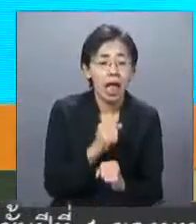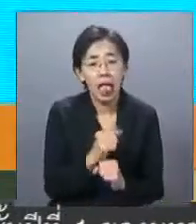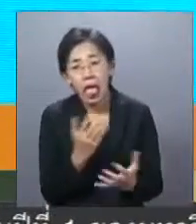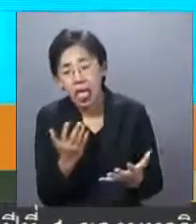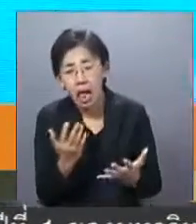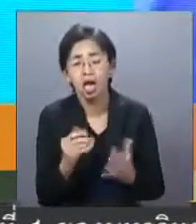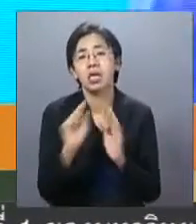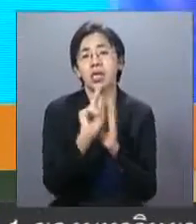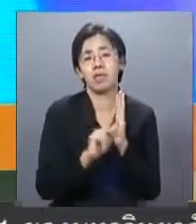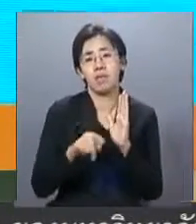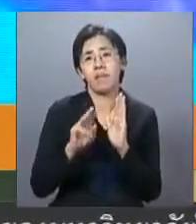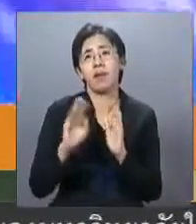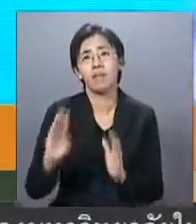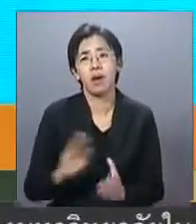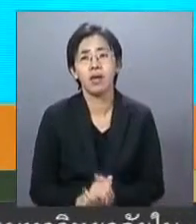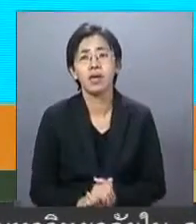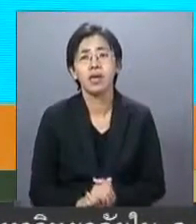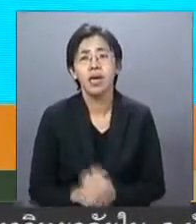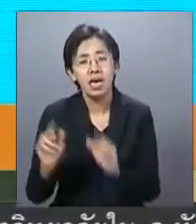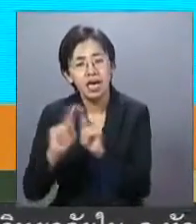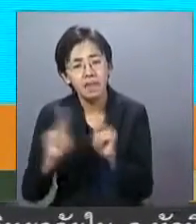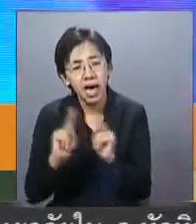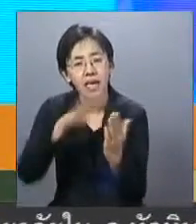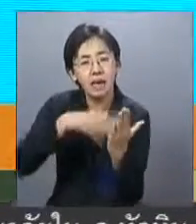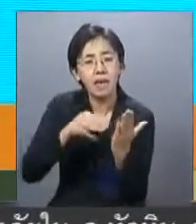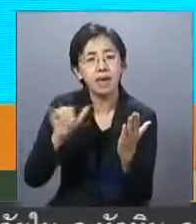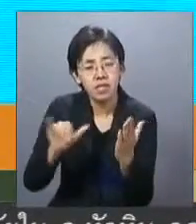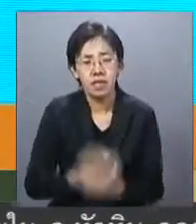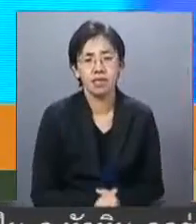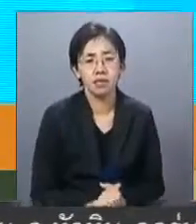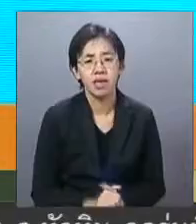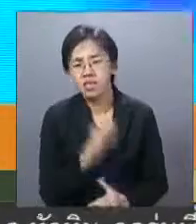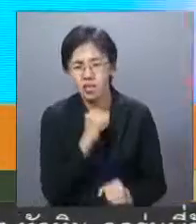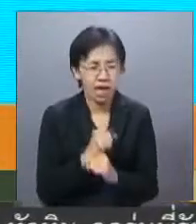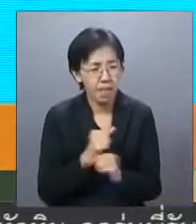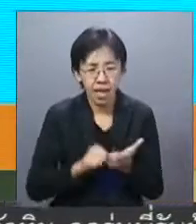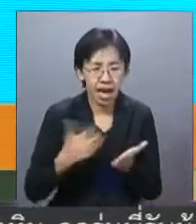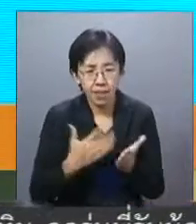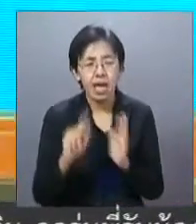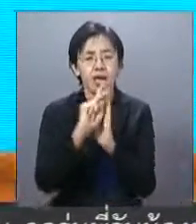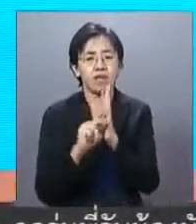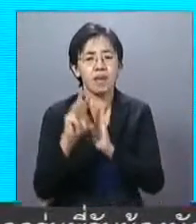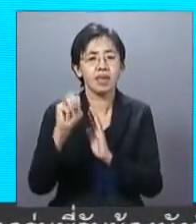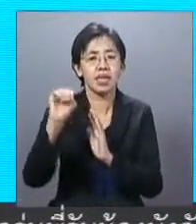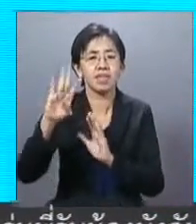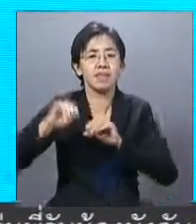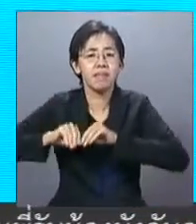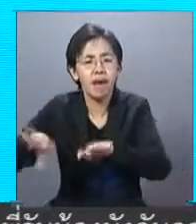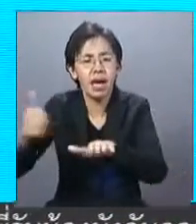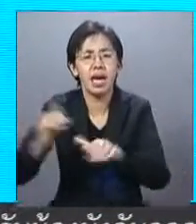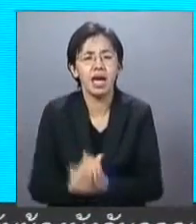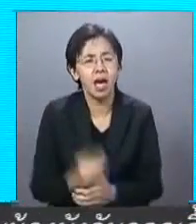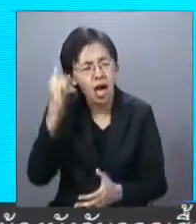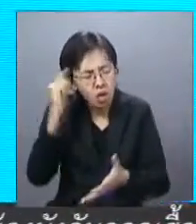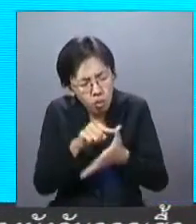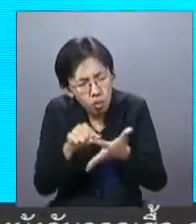ป.อะไรเข้าไม่ได้มาเข้าคณะกรรมการยุทธศาสตร์อะไรที่มันปลดล็อกไม่ได้จริงมาตรา44 แล้วผมถามว่าหน้